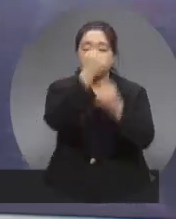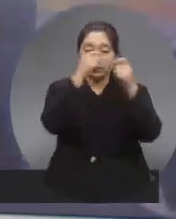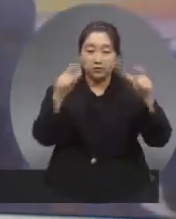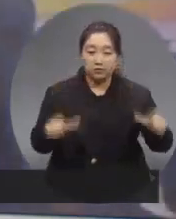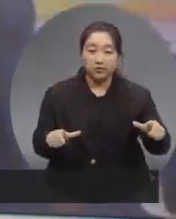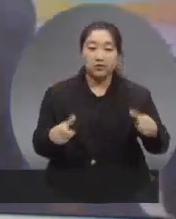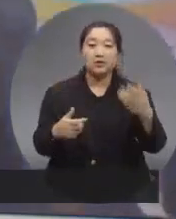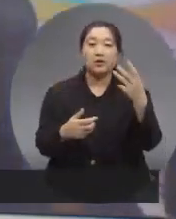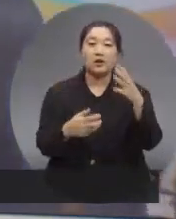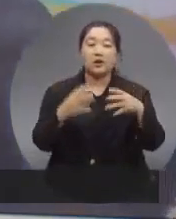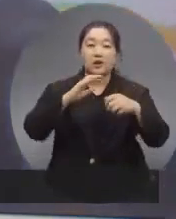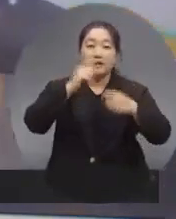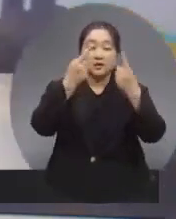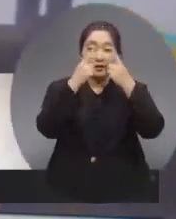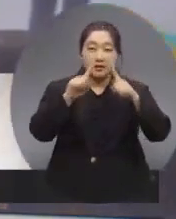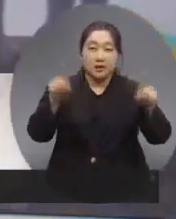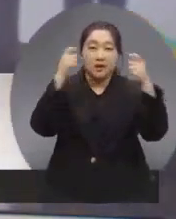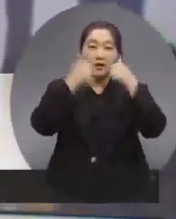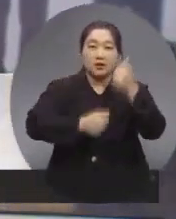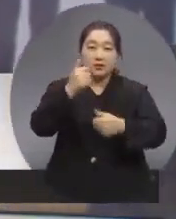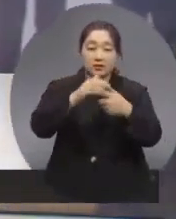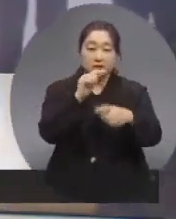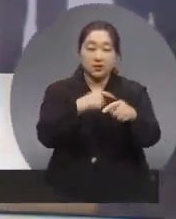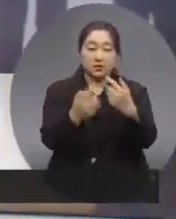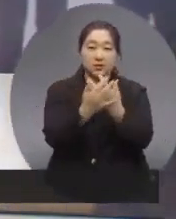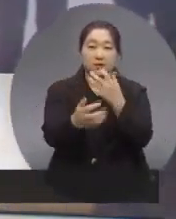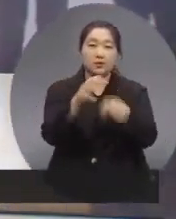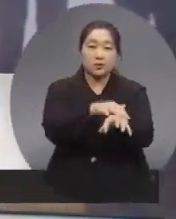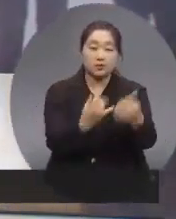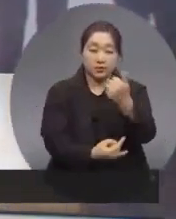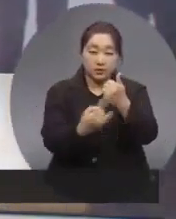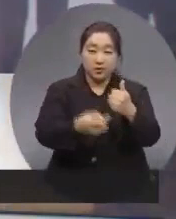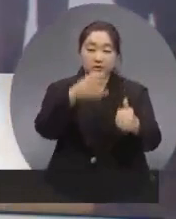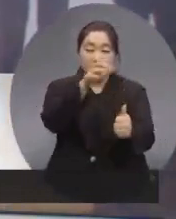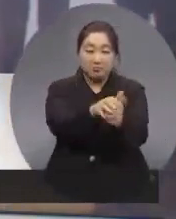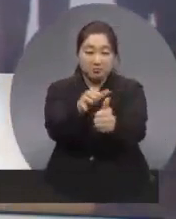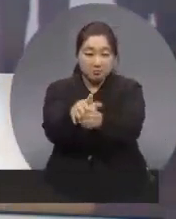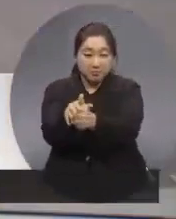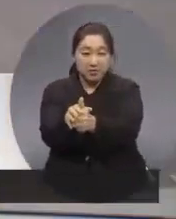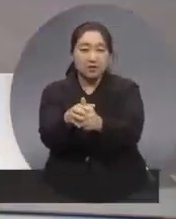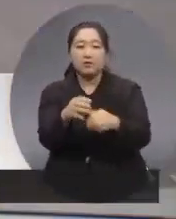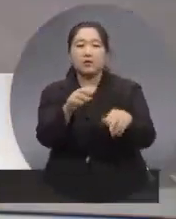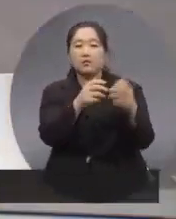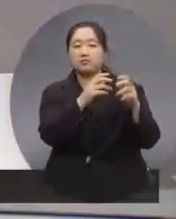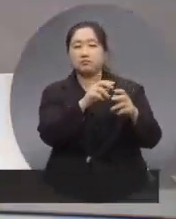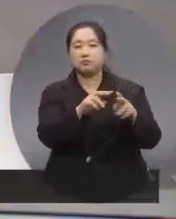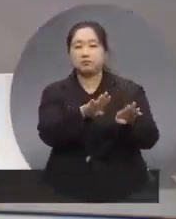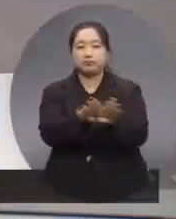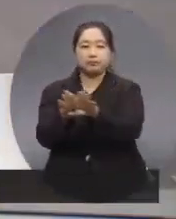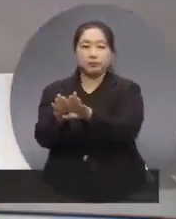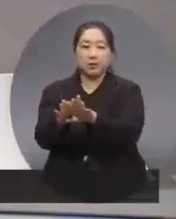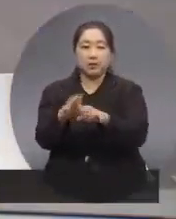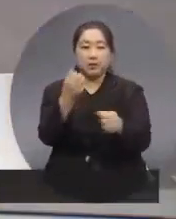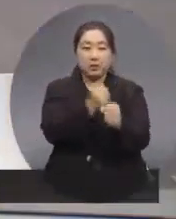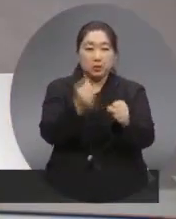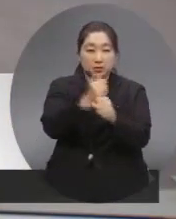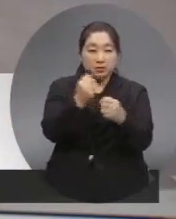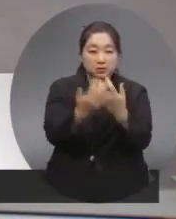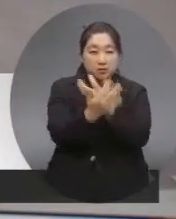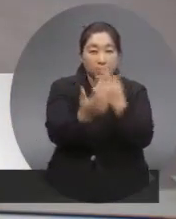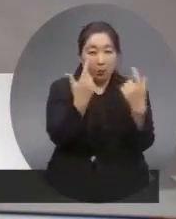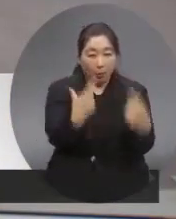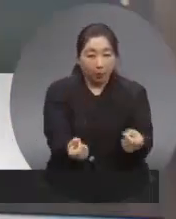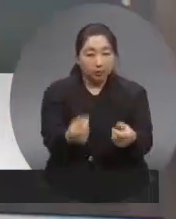충청권 하계 세계대학경기대회가 조직위원회 구성을 두고 파행을 거듭하고 있습니다 같은 창립 총회를 두 번이나 열어